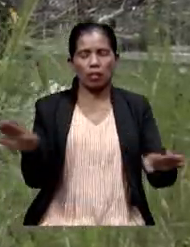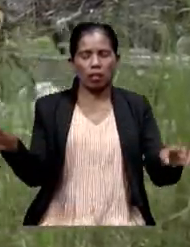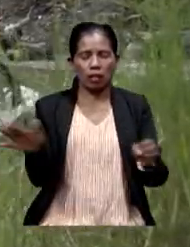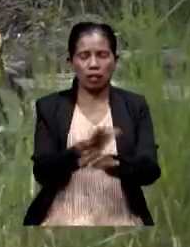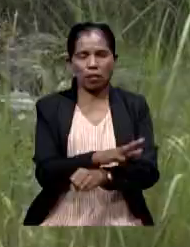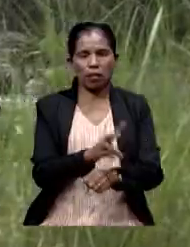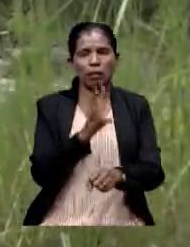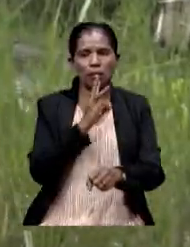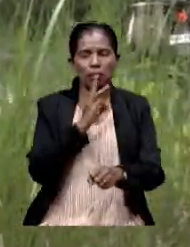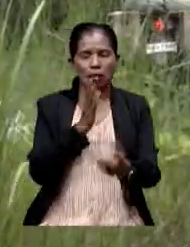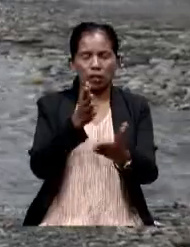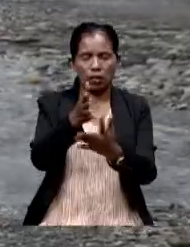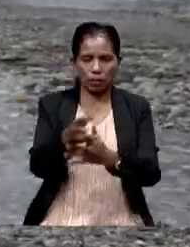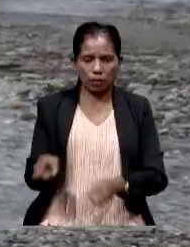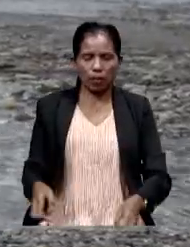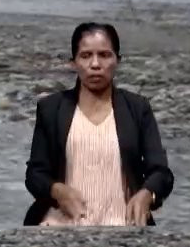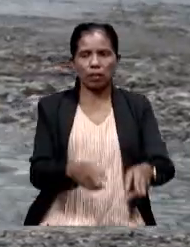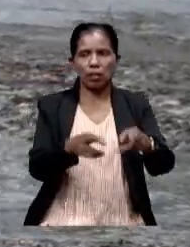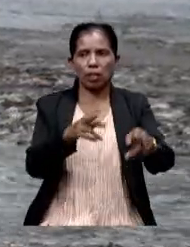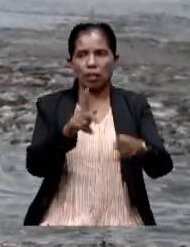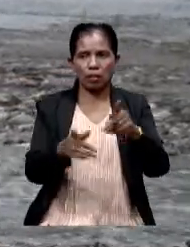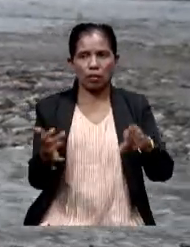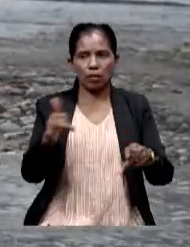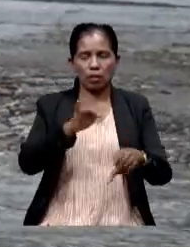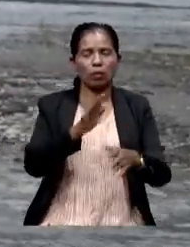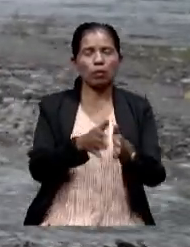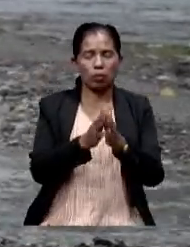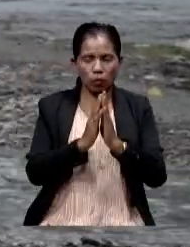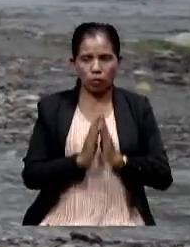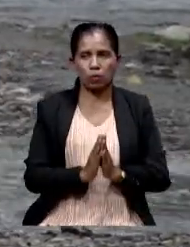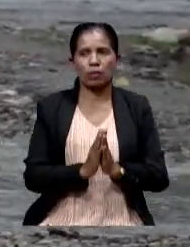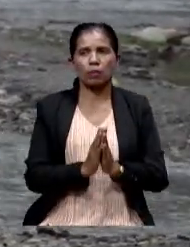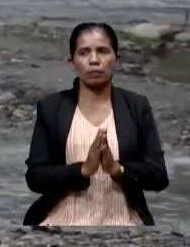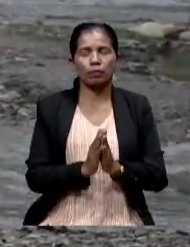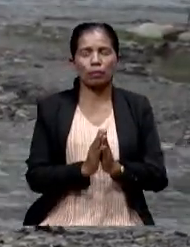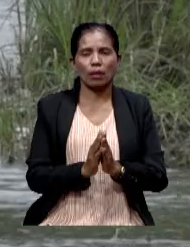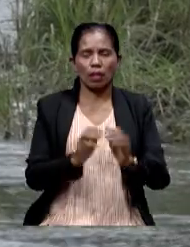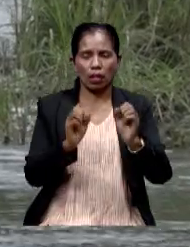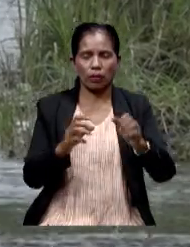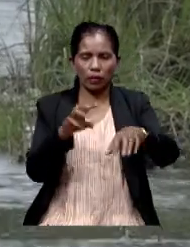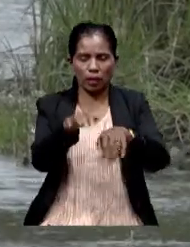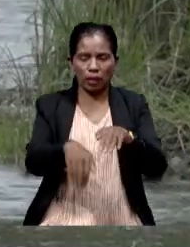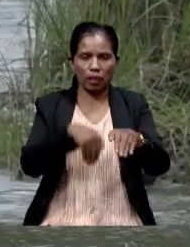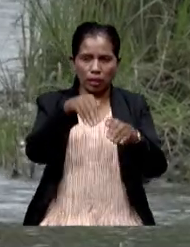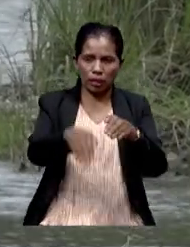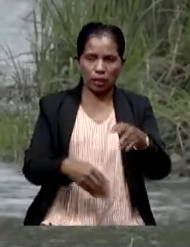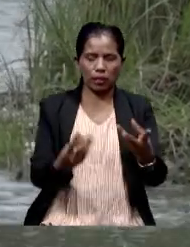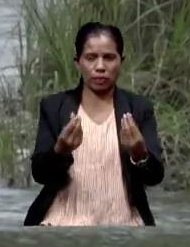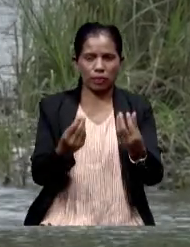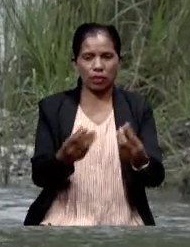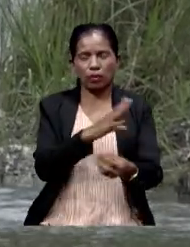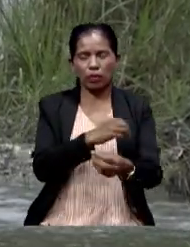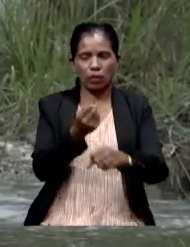be mota, hala ifale ba estrada. Nune combinada sira, husu ba Instituto Gestão e Equipamento, atu ke esai, rai henek no foer sira